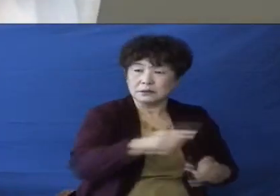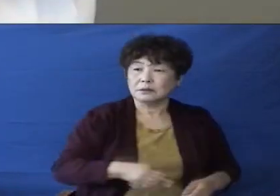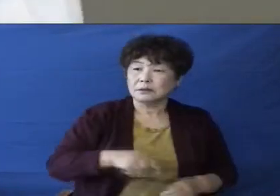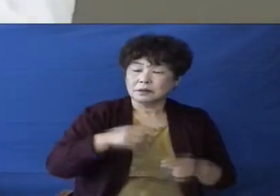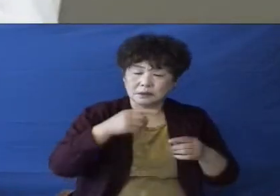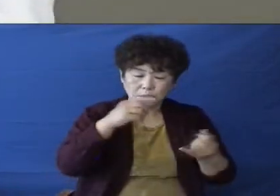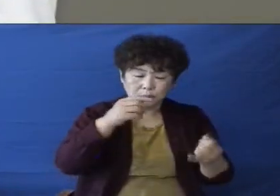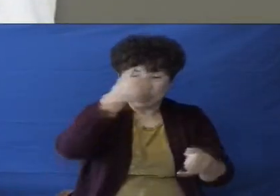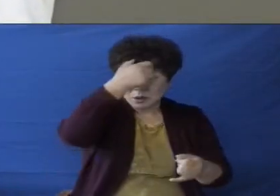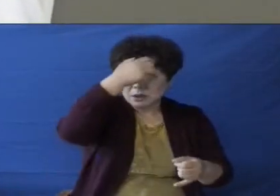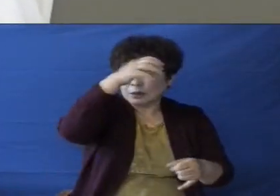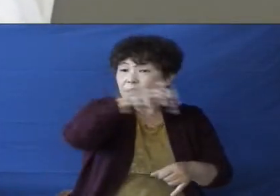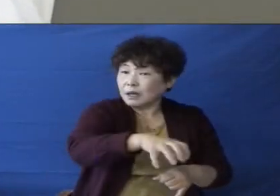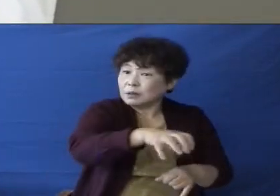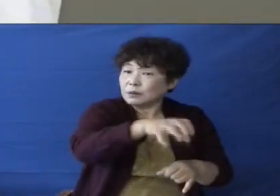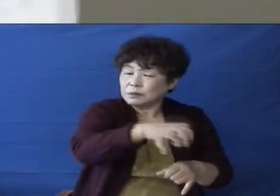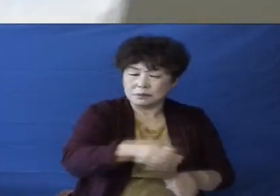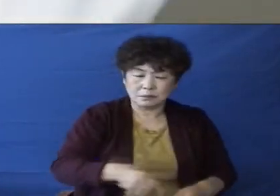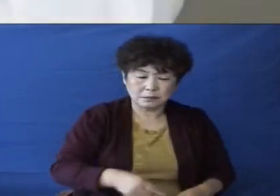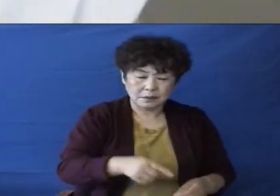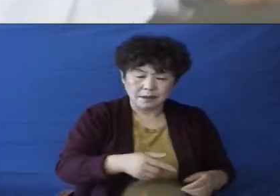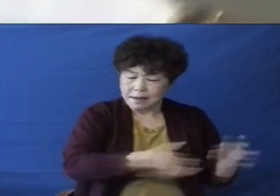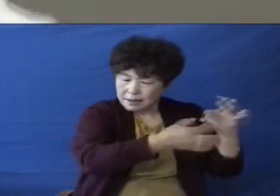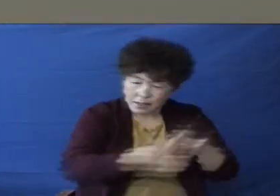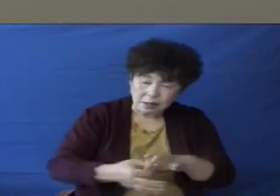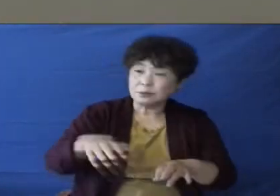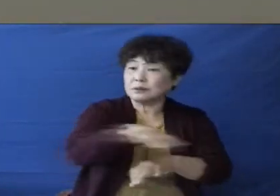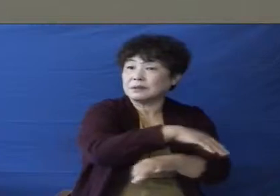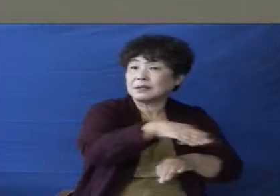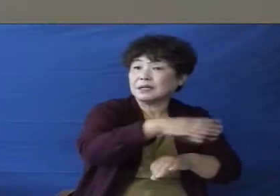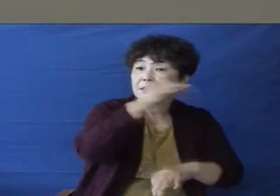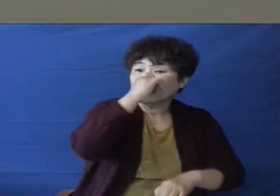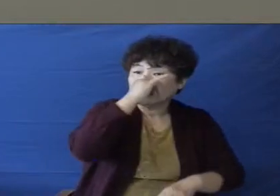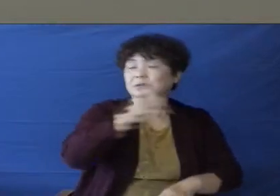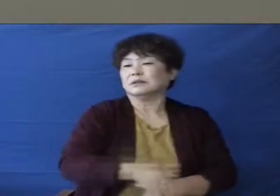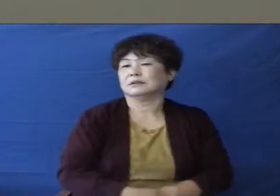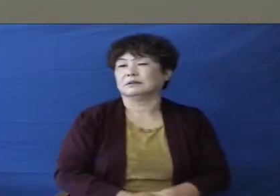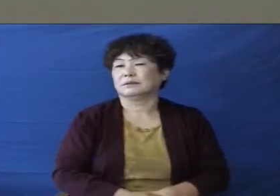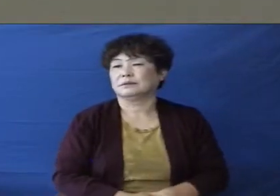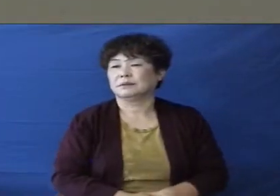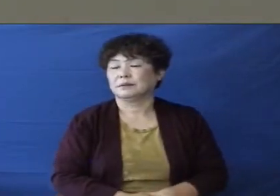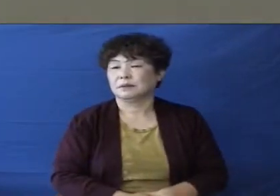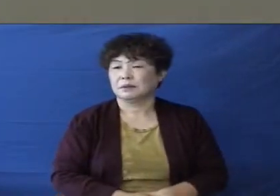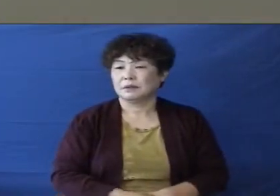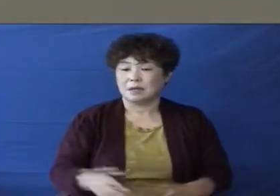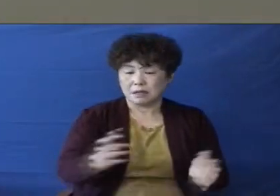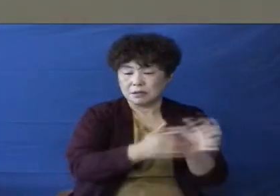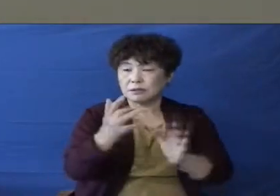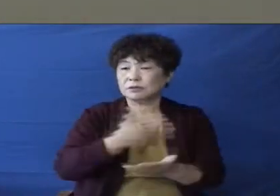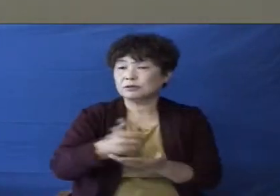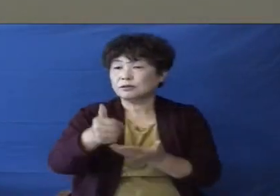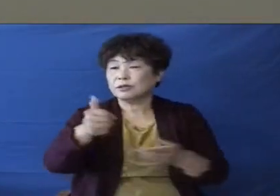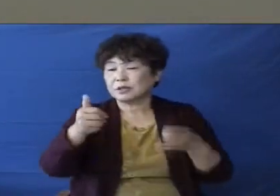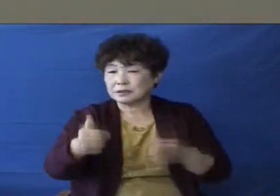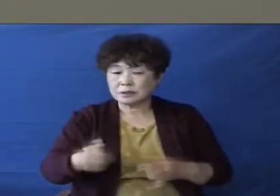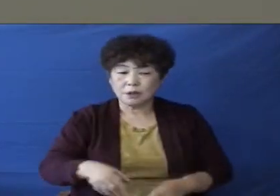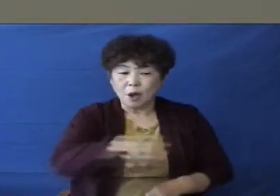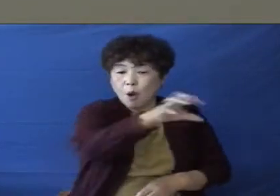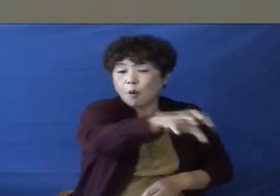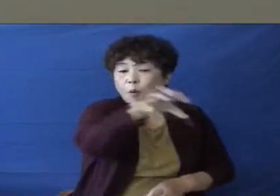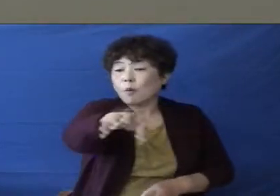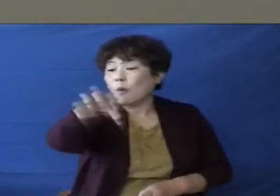때문에 유대인들의 신앙과 전통이 계속해서 유지될 수 있었던 겁니다 그런데 예수님께서는 그 해당의